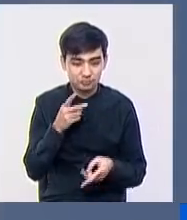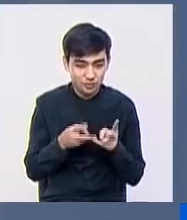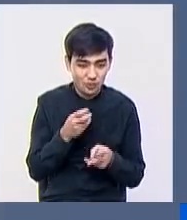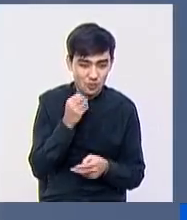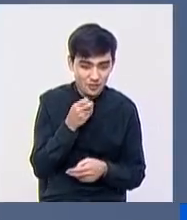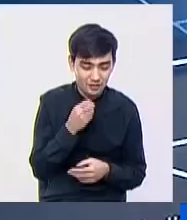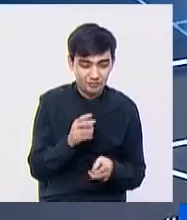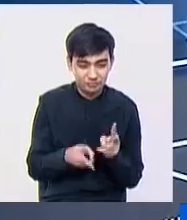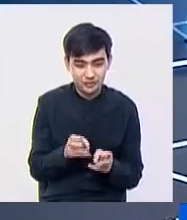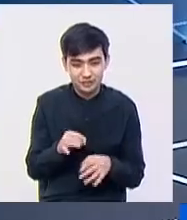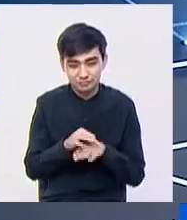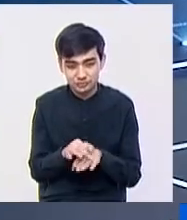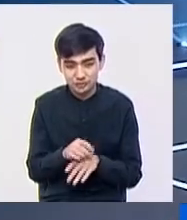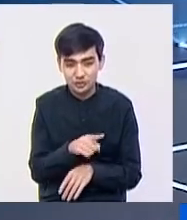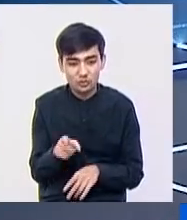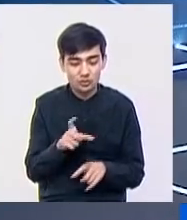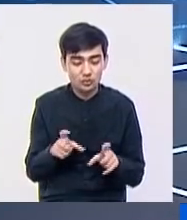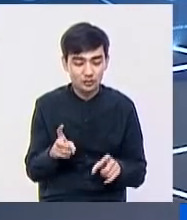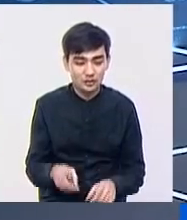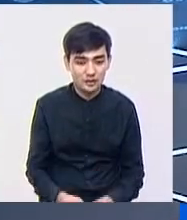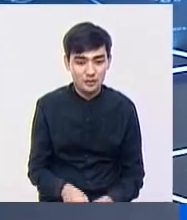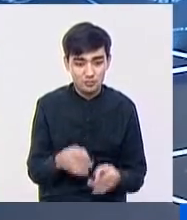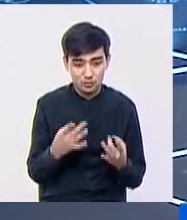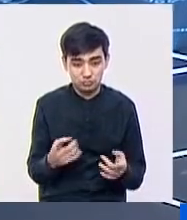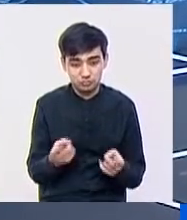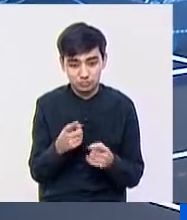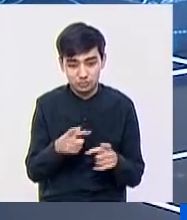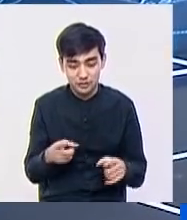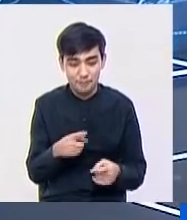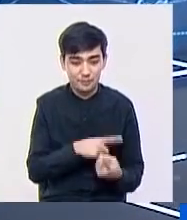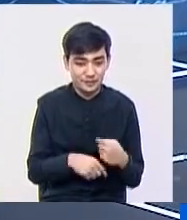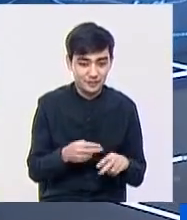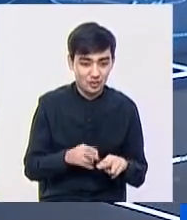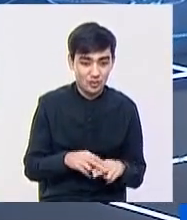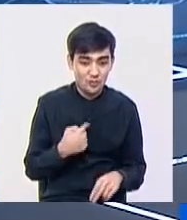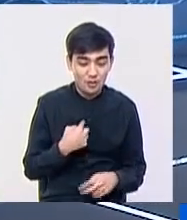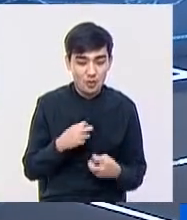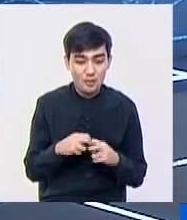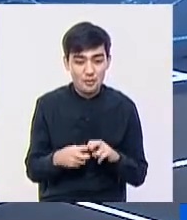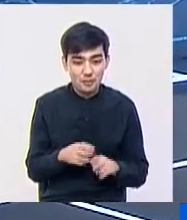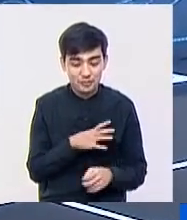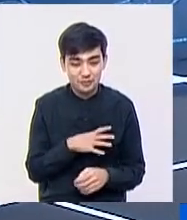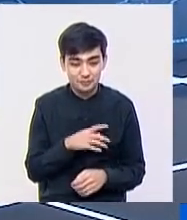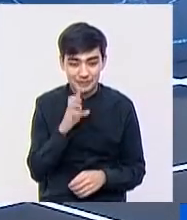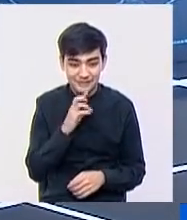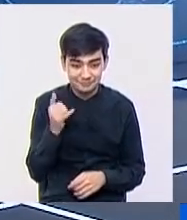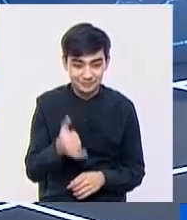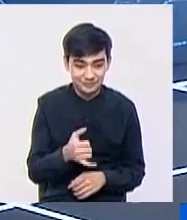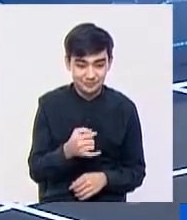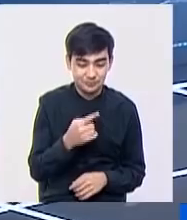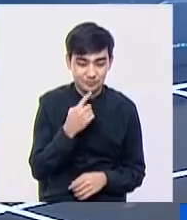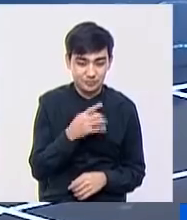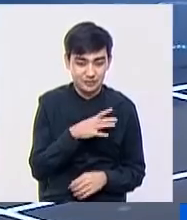обеды, развозят и так далее? Это все обычные граждане, это бизнес. Вот, например, у нас проблема была заправить бензином